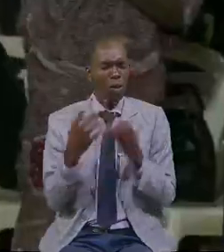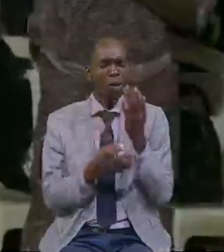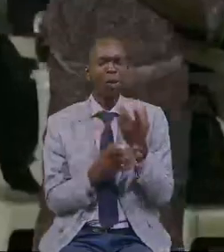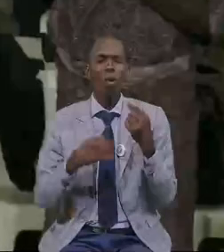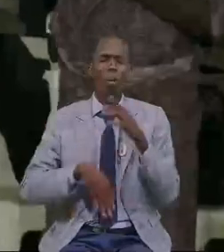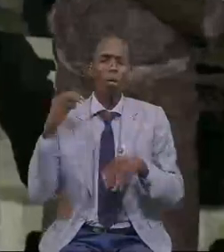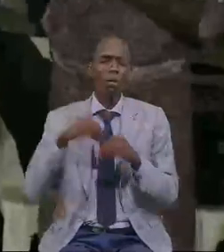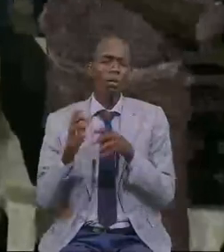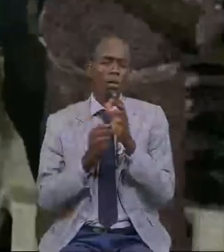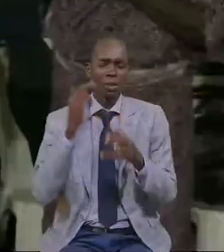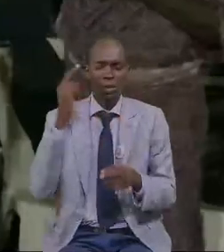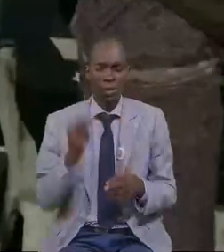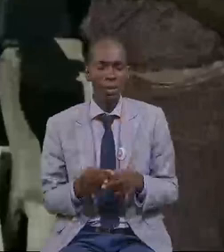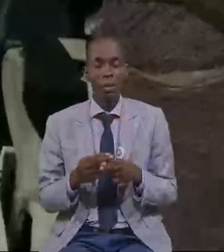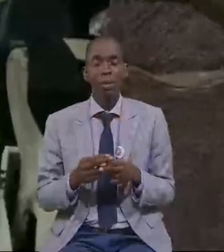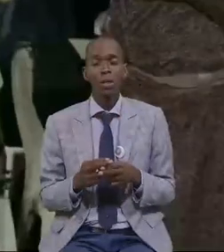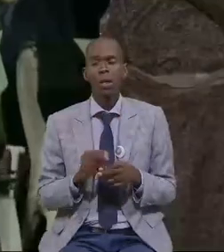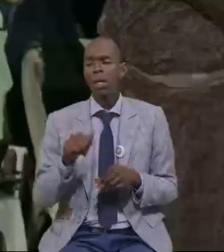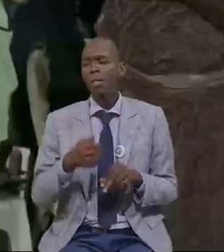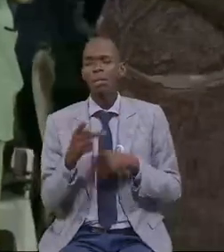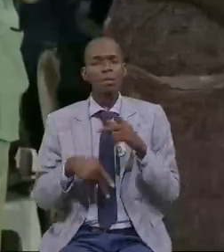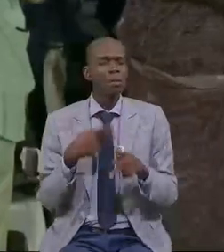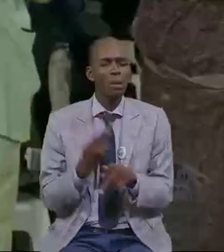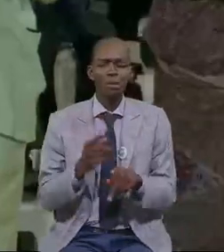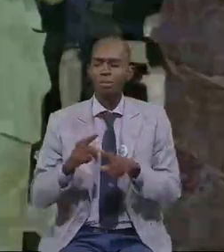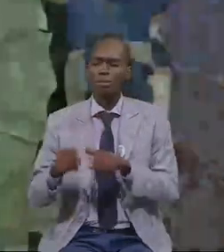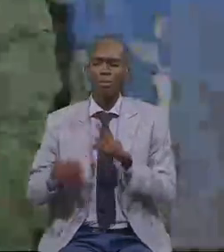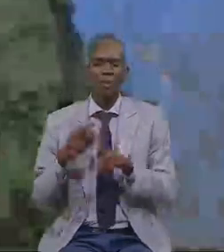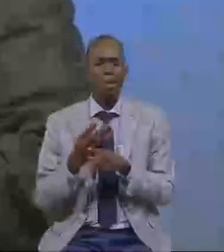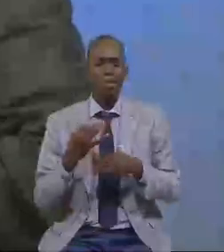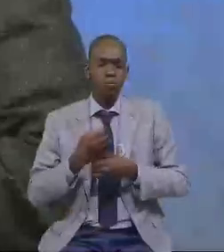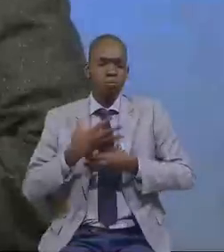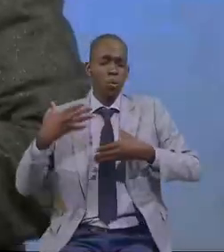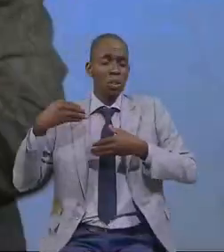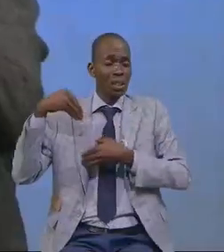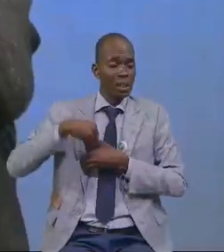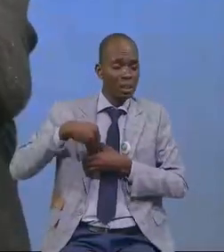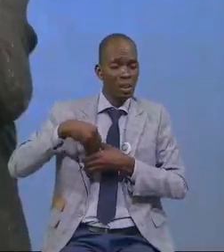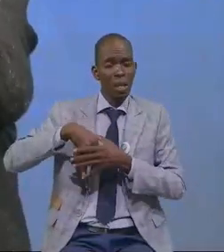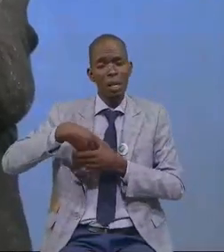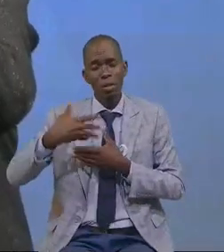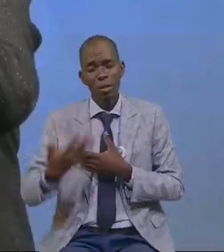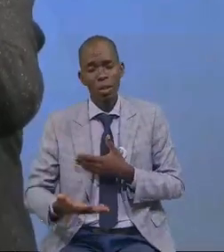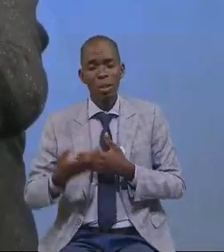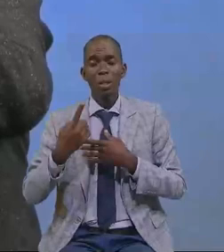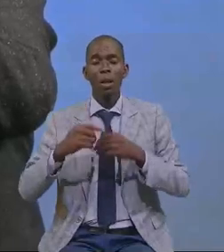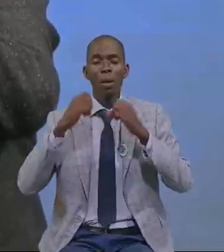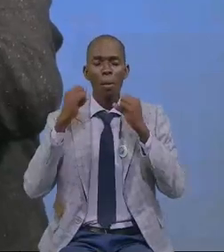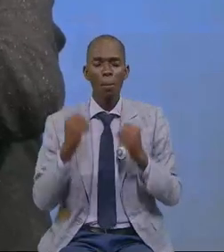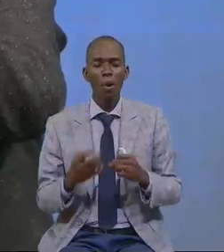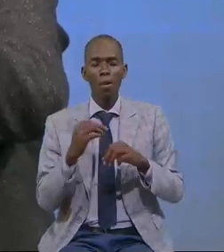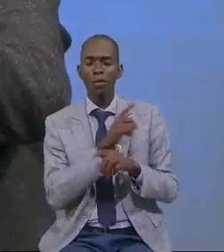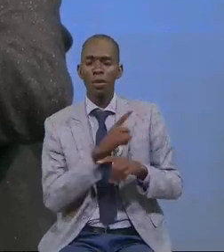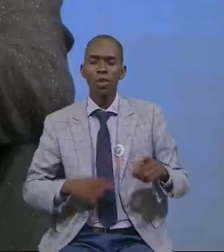Jésus. Toute forme d'enflement, que ce soit à l'intérieur ou à l'extérieur, que